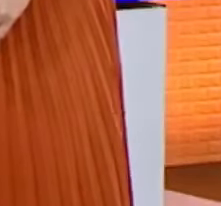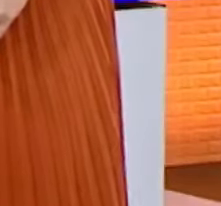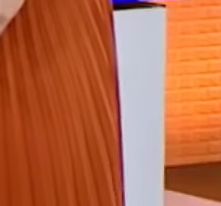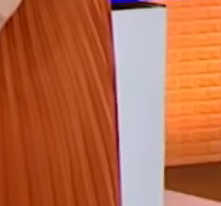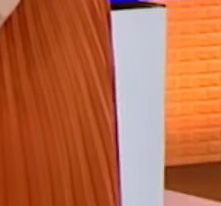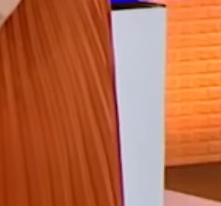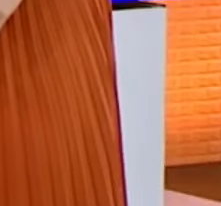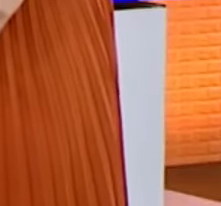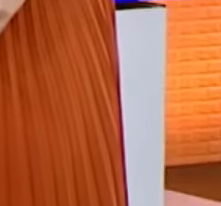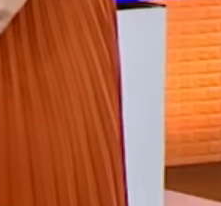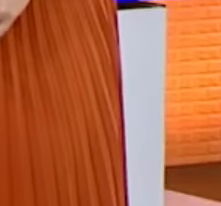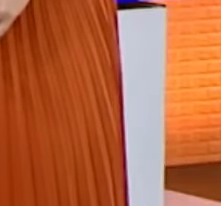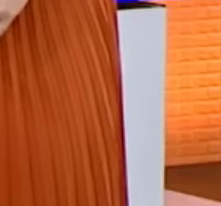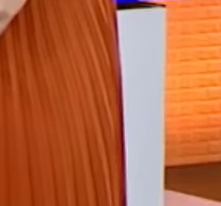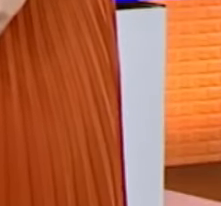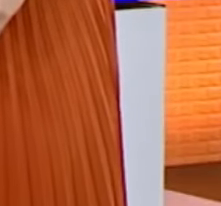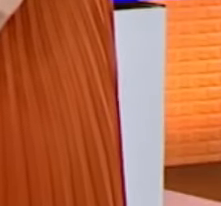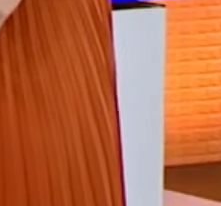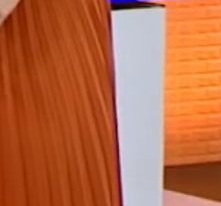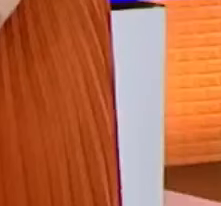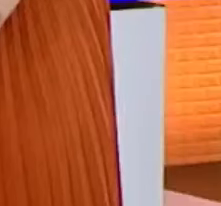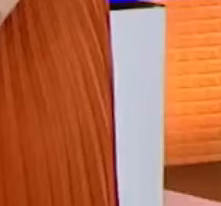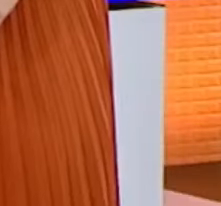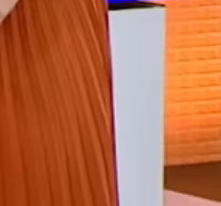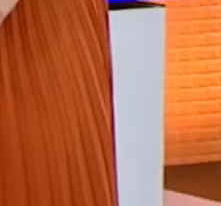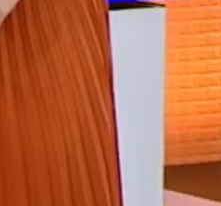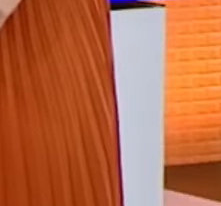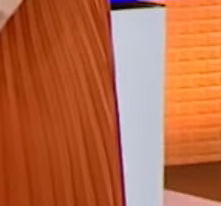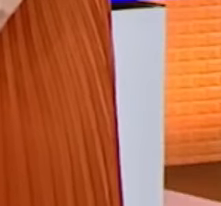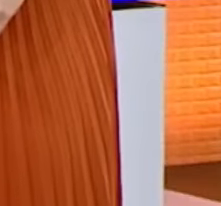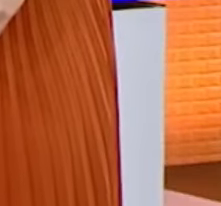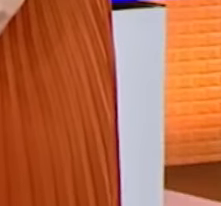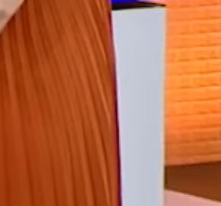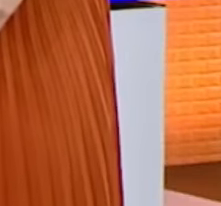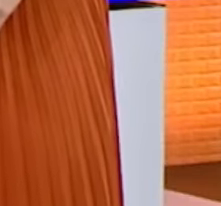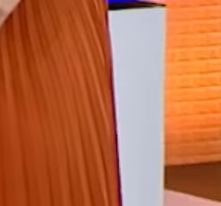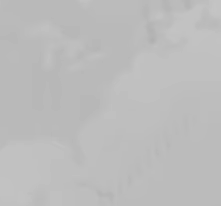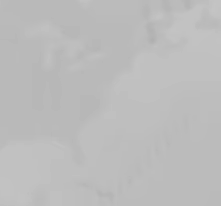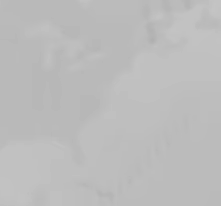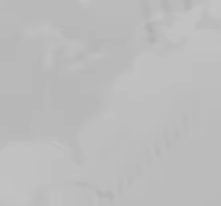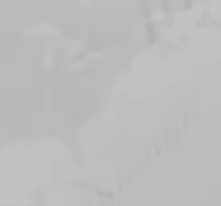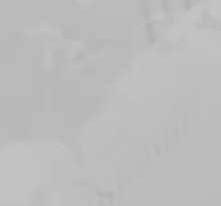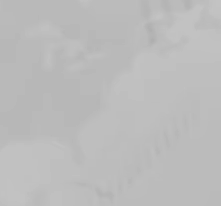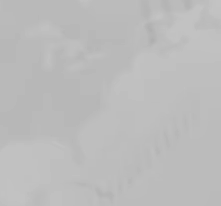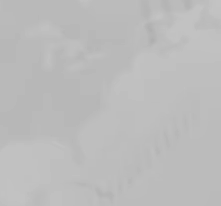niyo po kami sa GMA Pinoy TV at sa www.gmanews.tv.